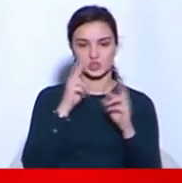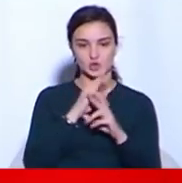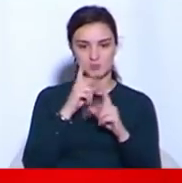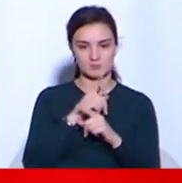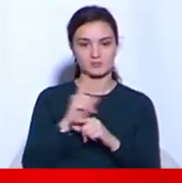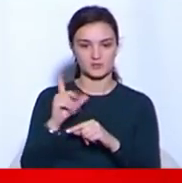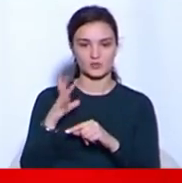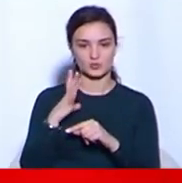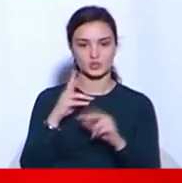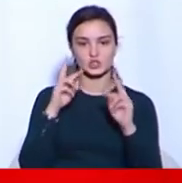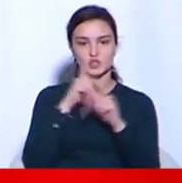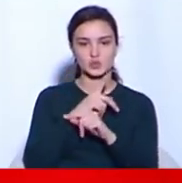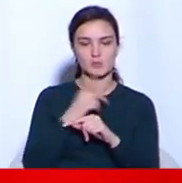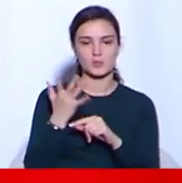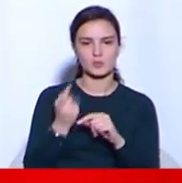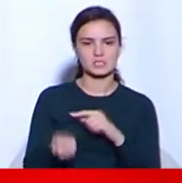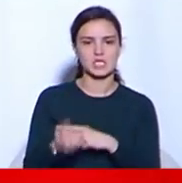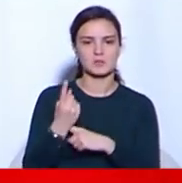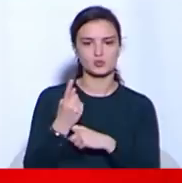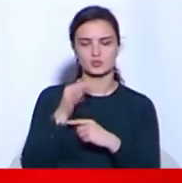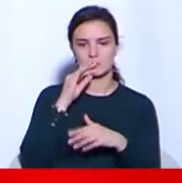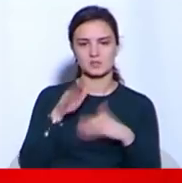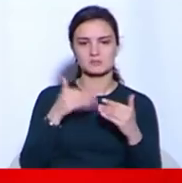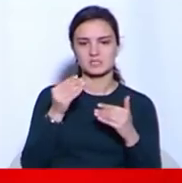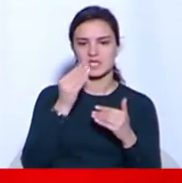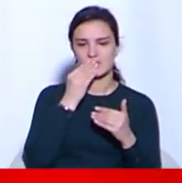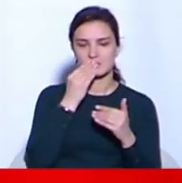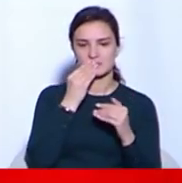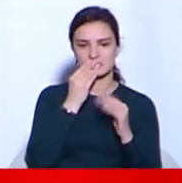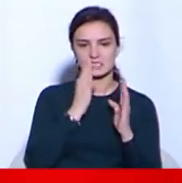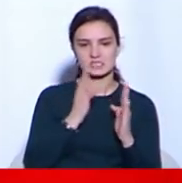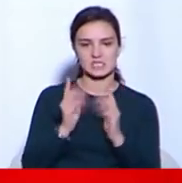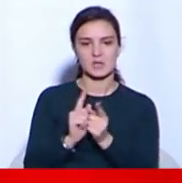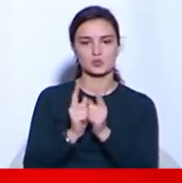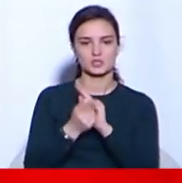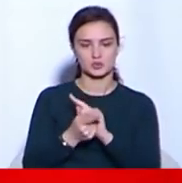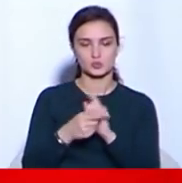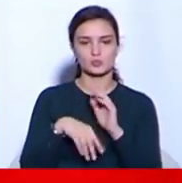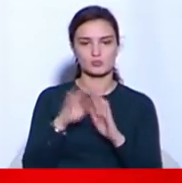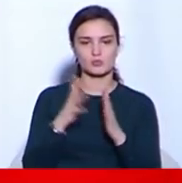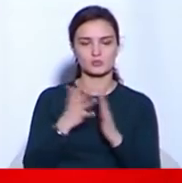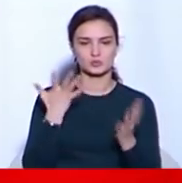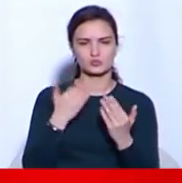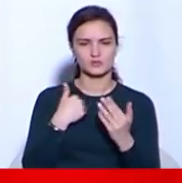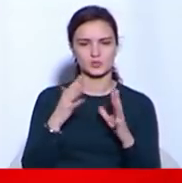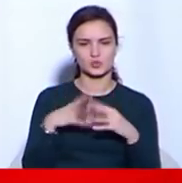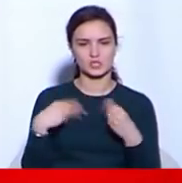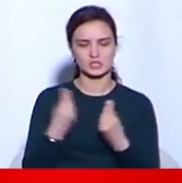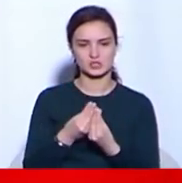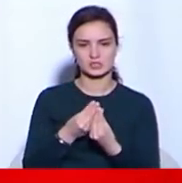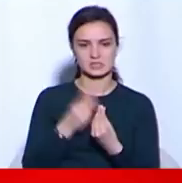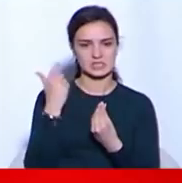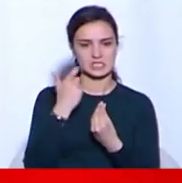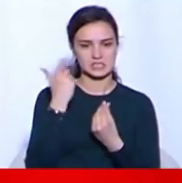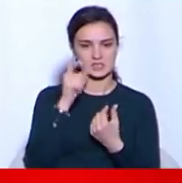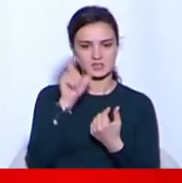შეცდომები, შეცდომები, რომელიც აღმოჩნდა მერე მისი კვებითი წესიდან გამოსასწორებელი. უფრო მეტიც, თუ ჩვენ ოჯახში